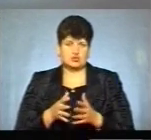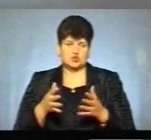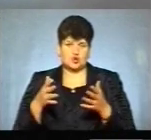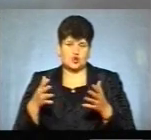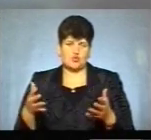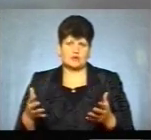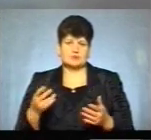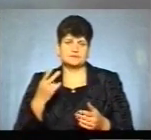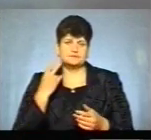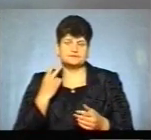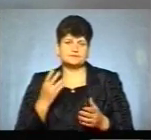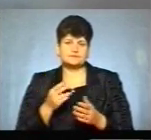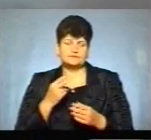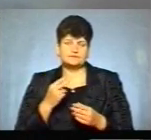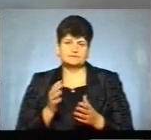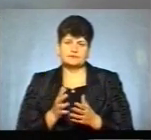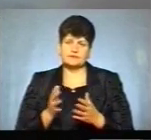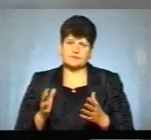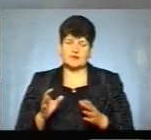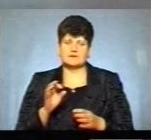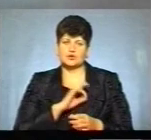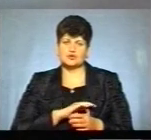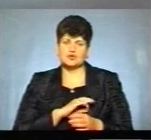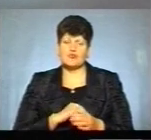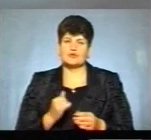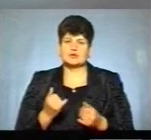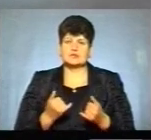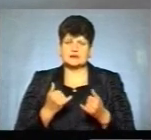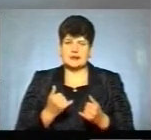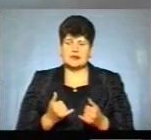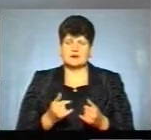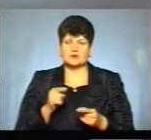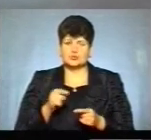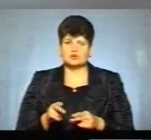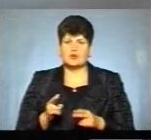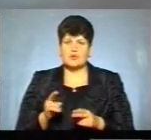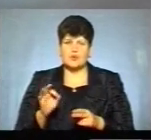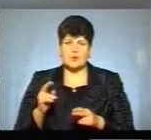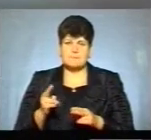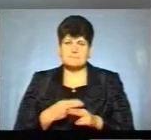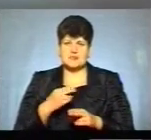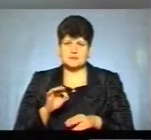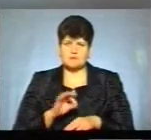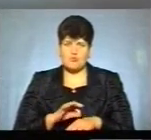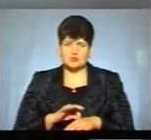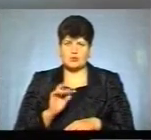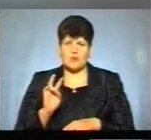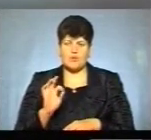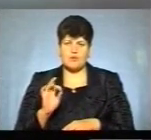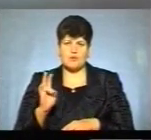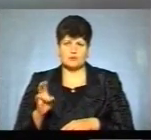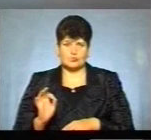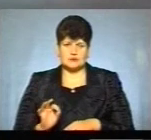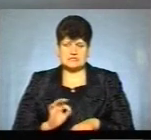зазвичай використовують для зняття больової симптоматики при онкозахворюваннях, для